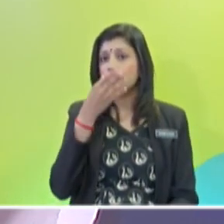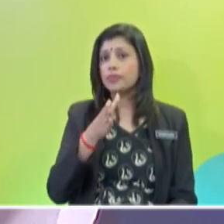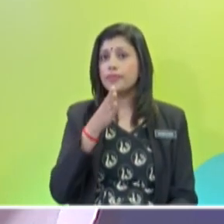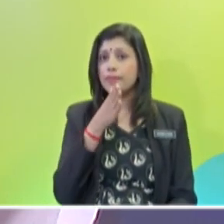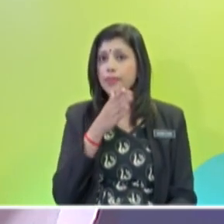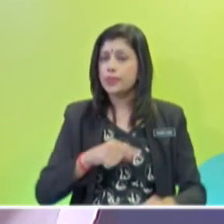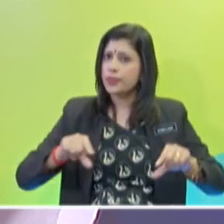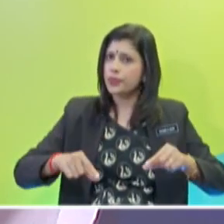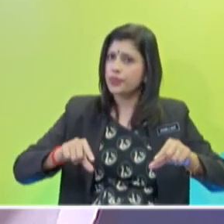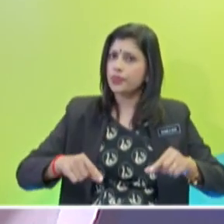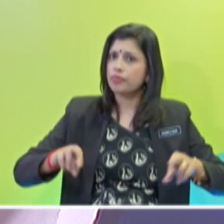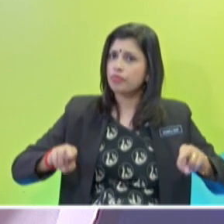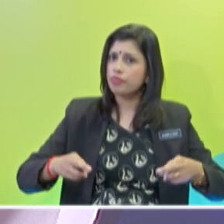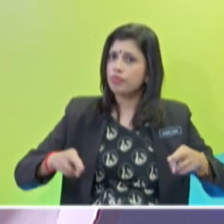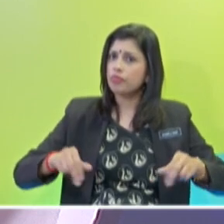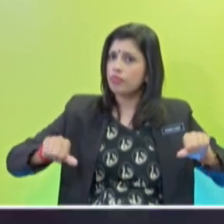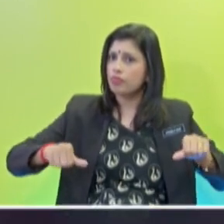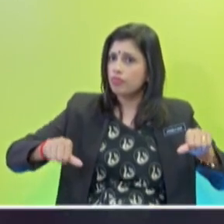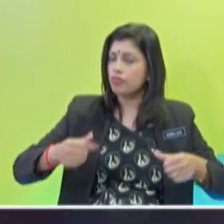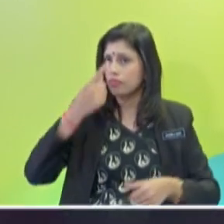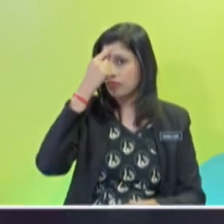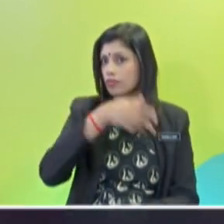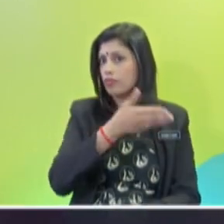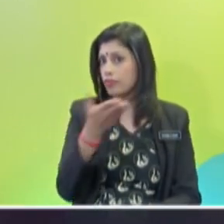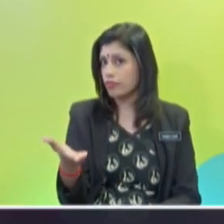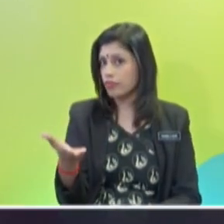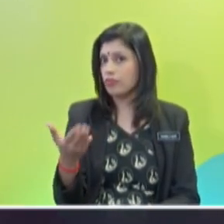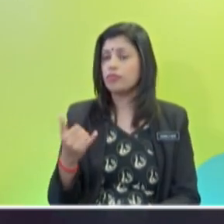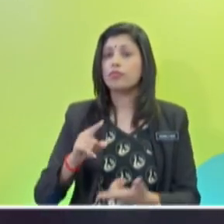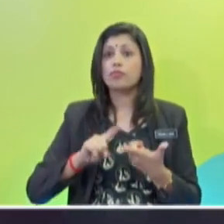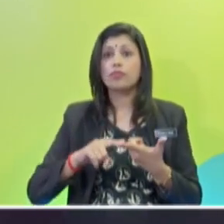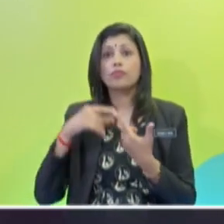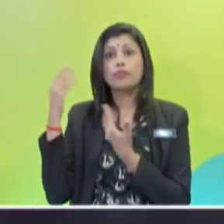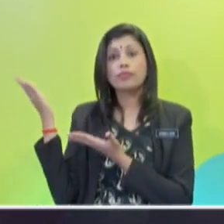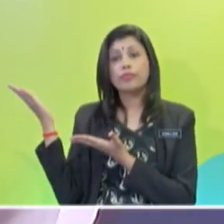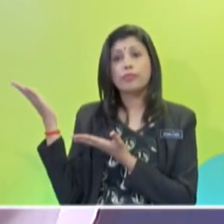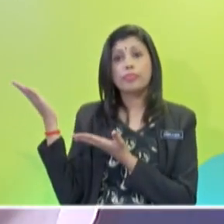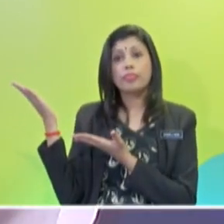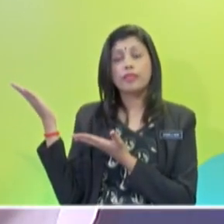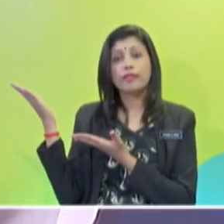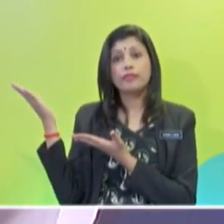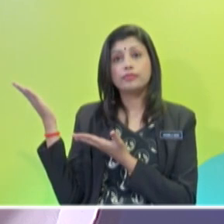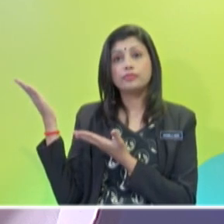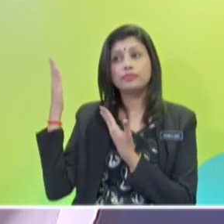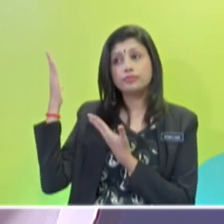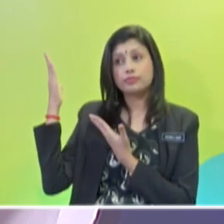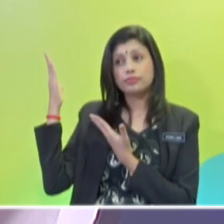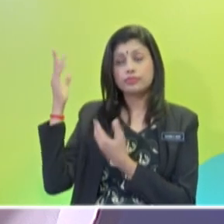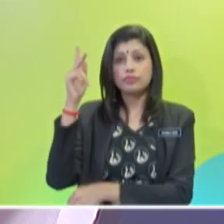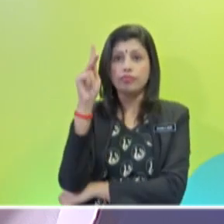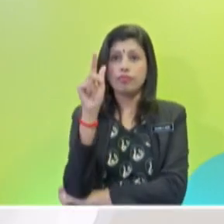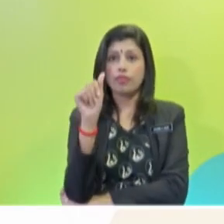ke sayur sawi ni. Betul, okay. Cikgu. Yang kedua. Ini sayur apa, Aman? Yang mana, cikgu?